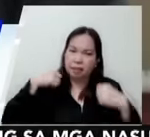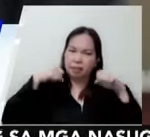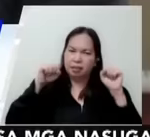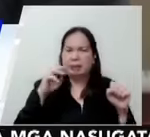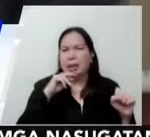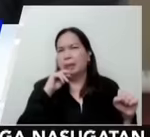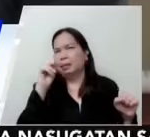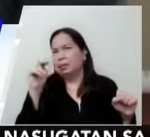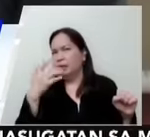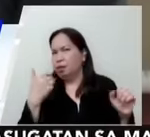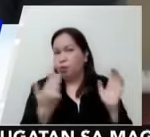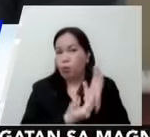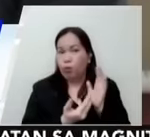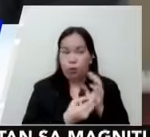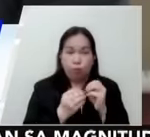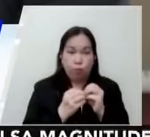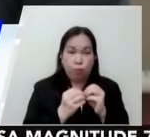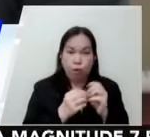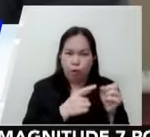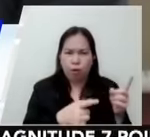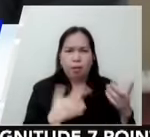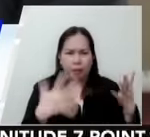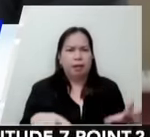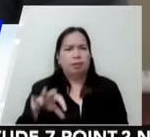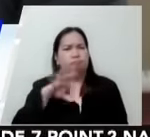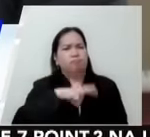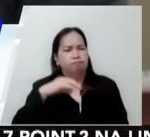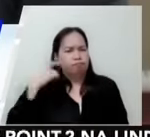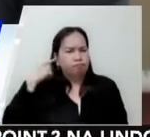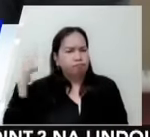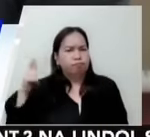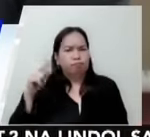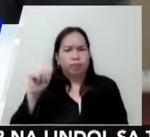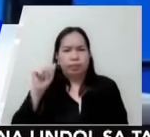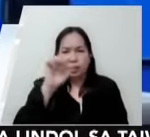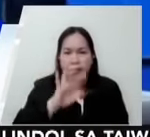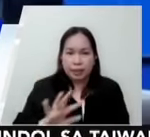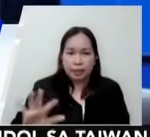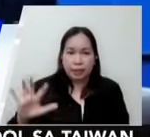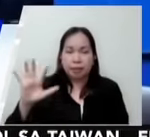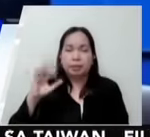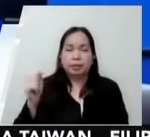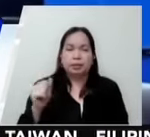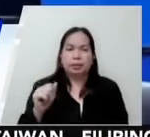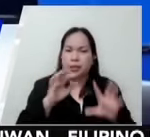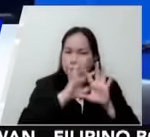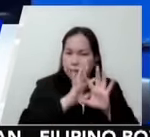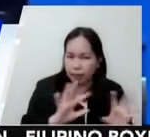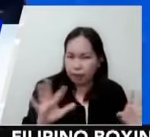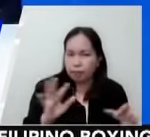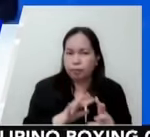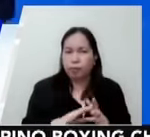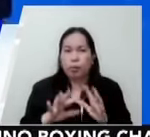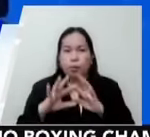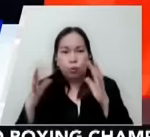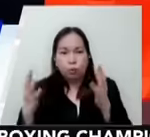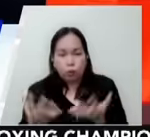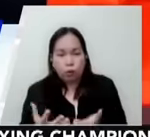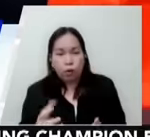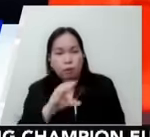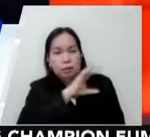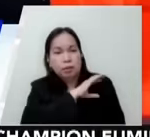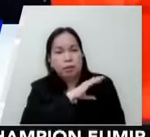atin. Nakuha niya na yung gold medal sa SEA Games, Asian Games, World Championship and Olympics. Wala pang nakakagawa